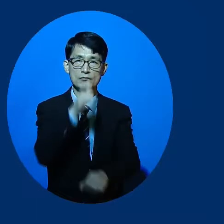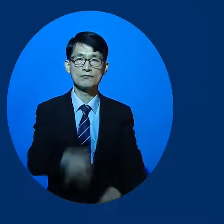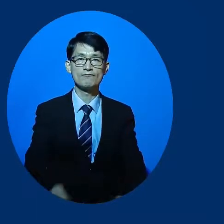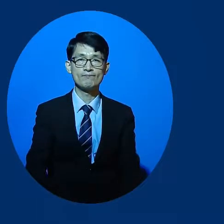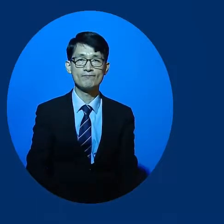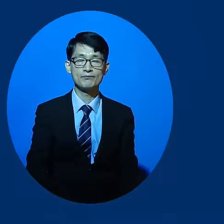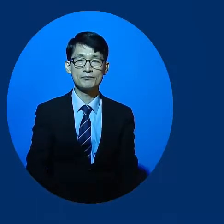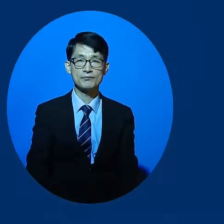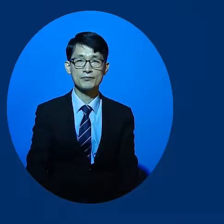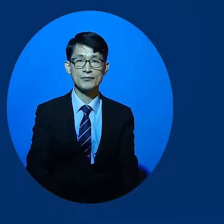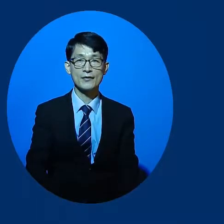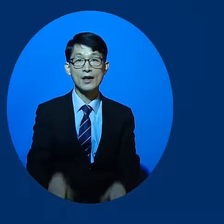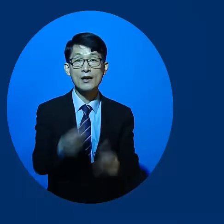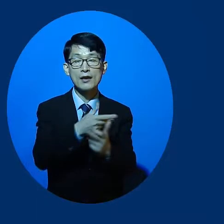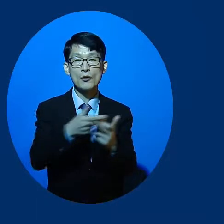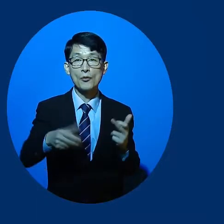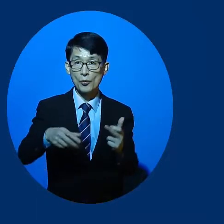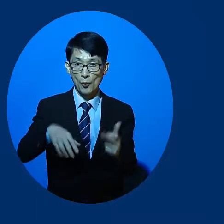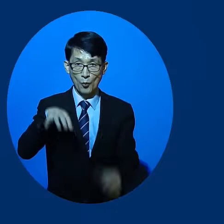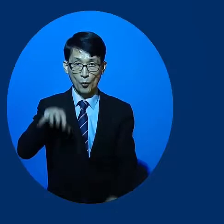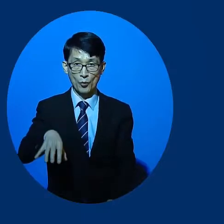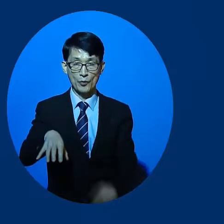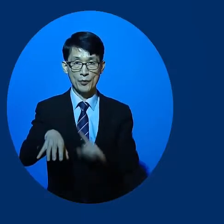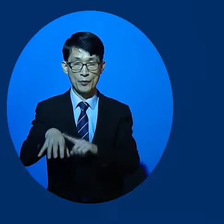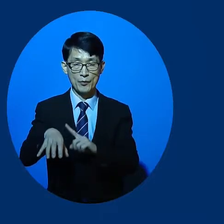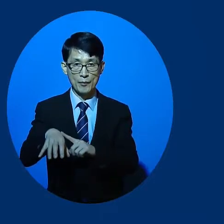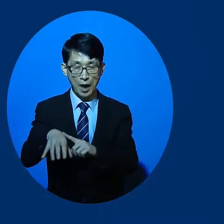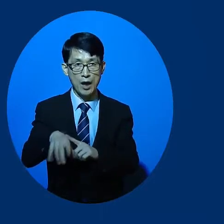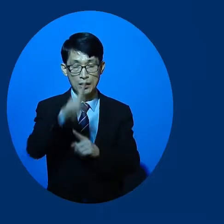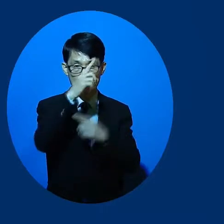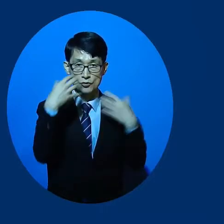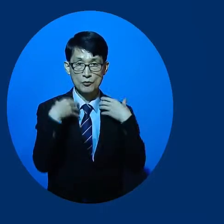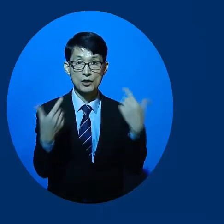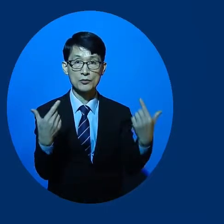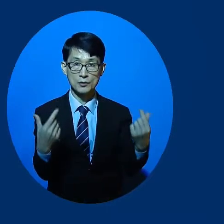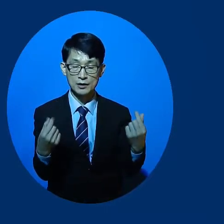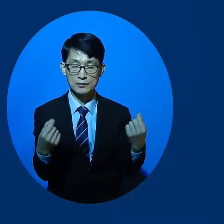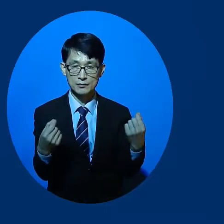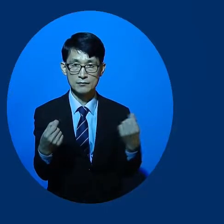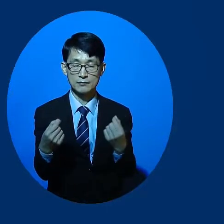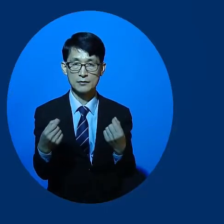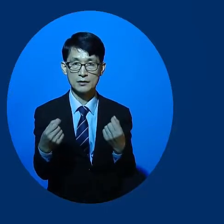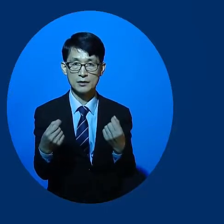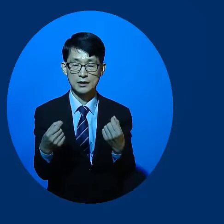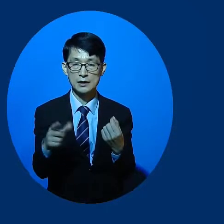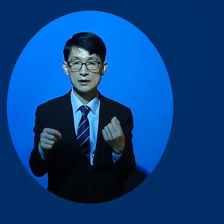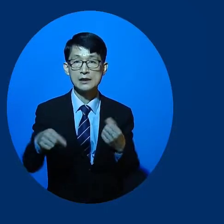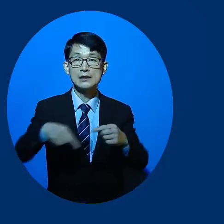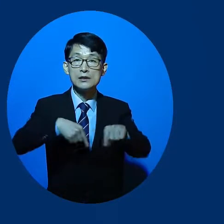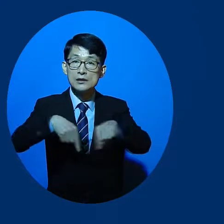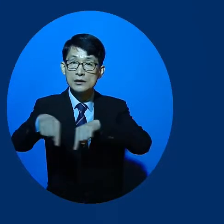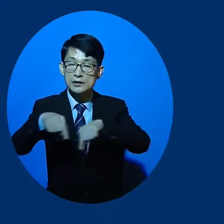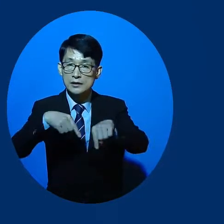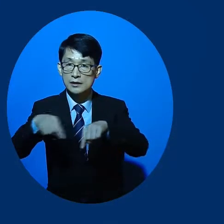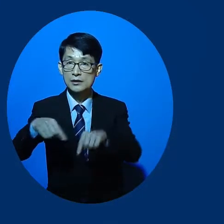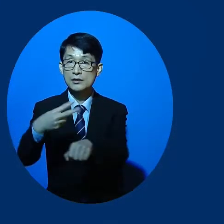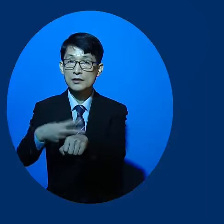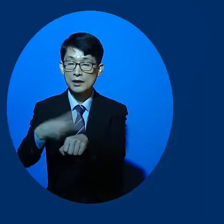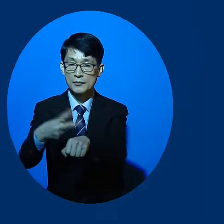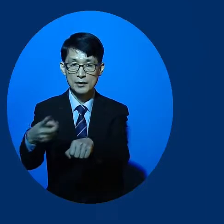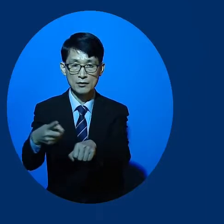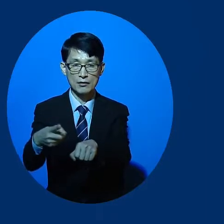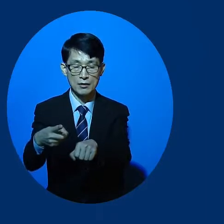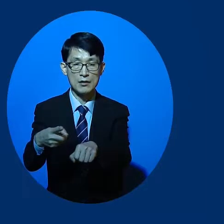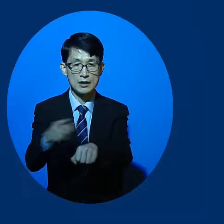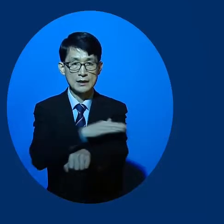이에 발맞춰서 강원도는 장애인 생활체육 지도자의 양적 확대가 아닌 질적 향상에